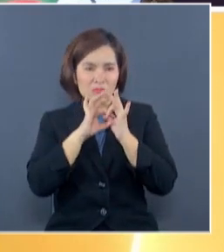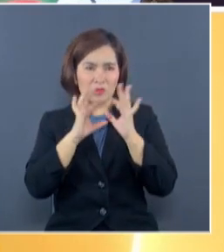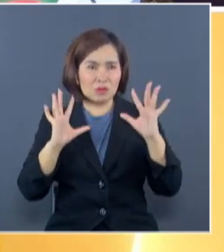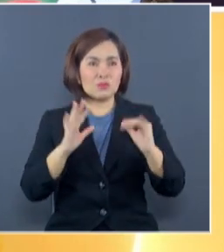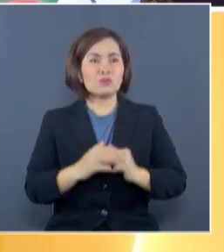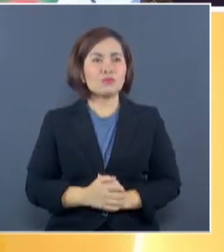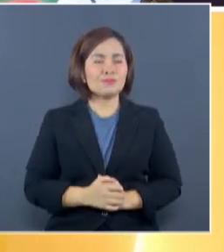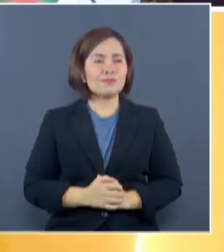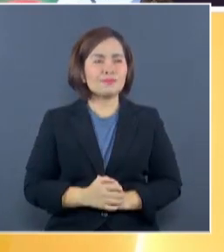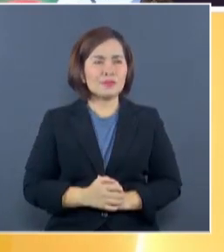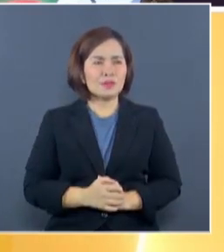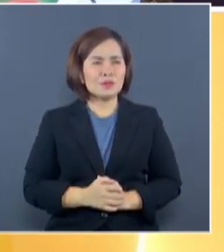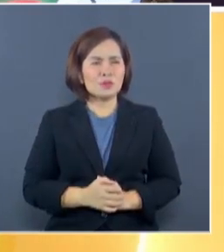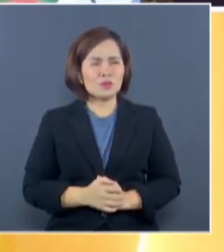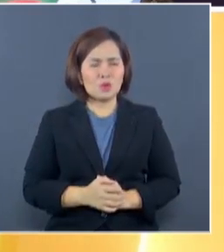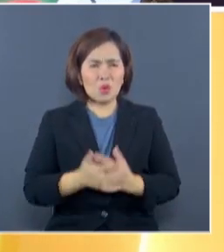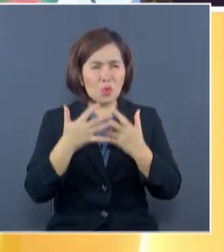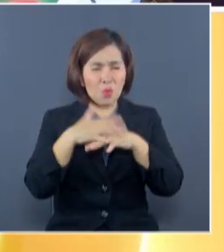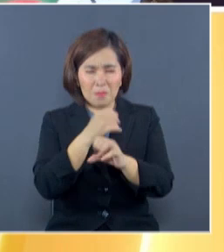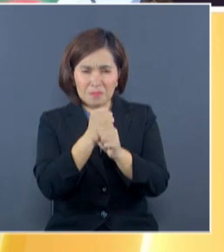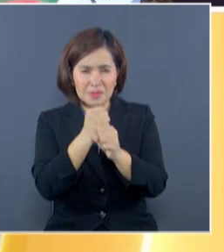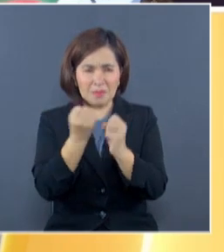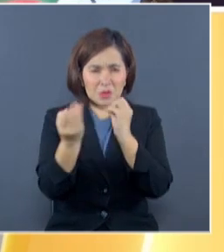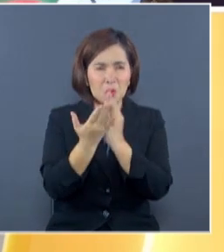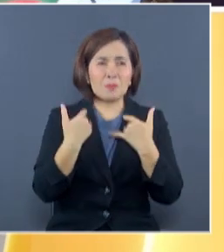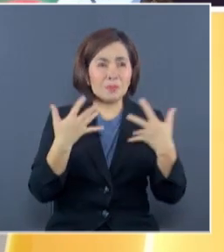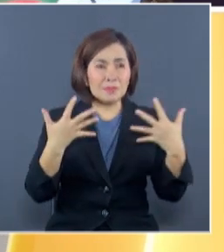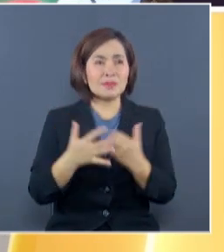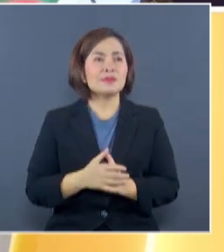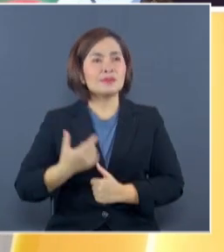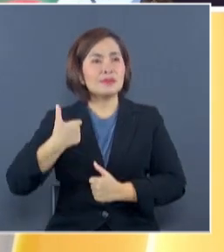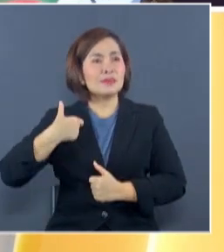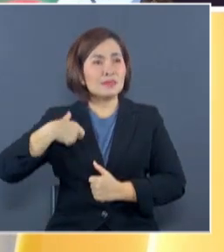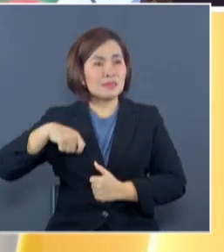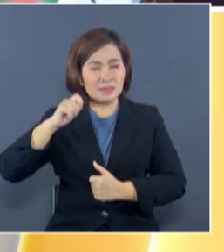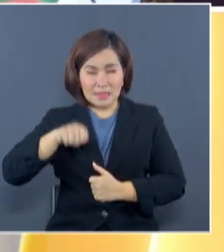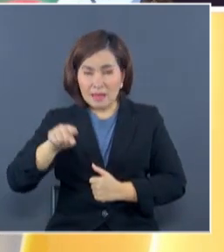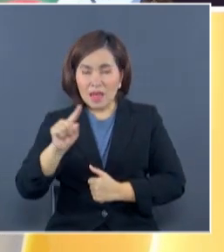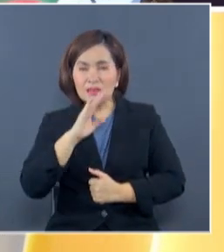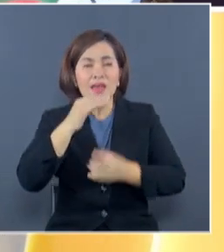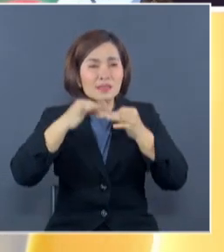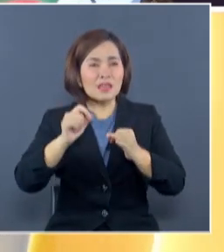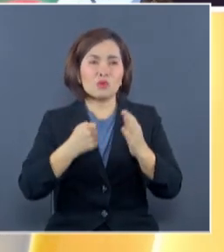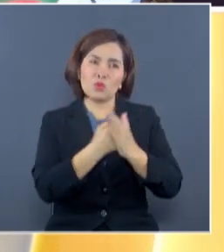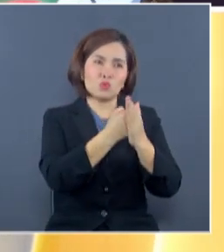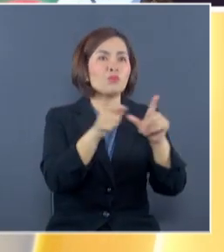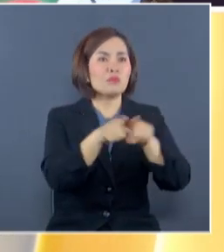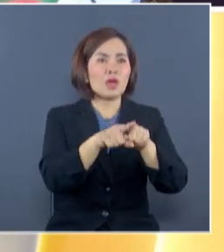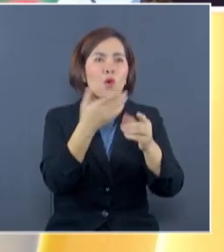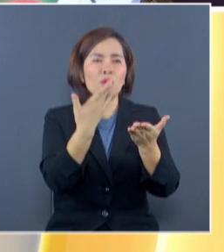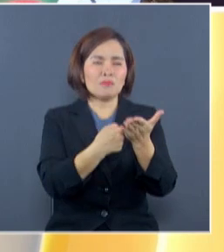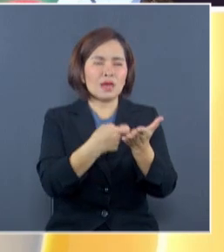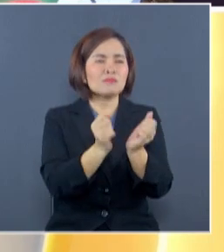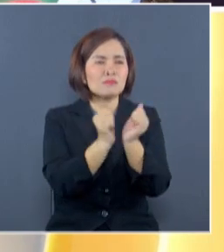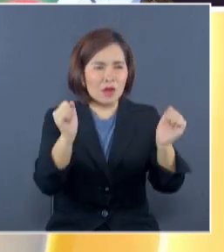ยวข้องหรือมีส่วนทำอะไรให้มันเกิดเหตุวันนั้นศาลท่านลุงก็ต้องประกันตัวมาต่อสู้ในชั้นอุทธรณ์วันที่21ก็จ